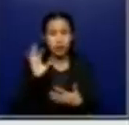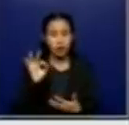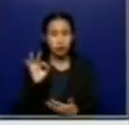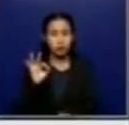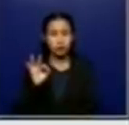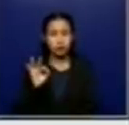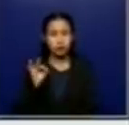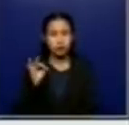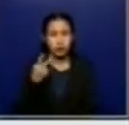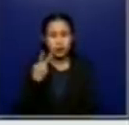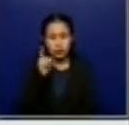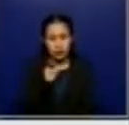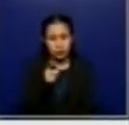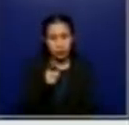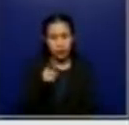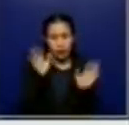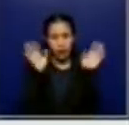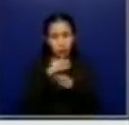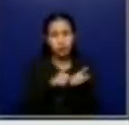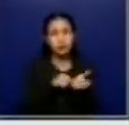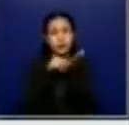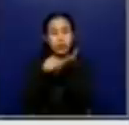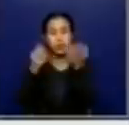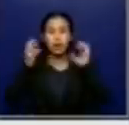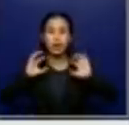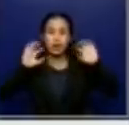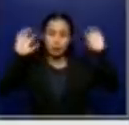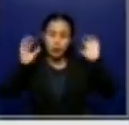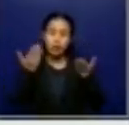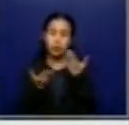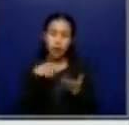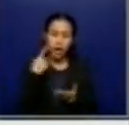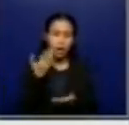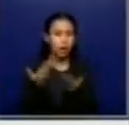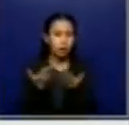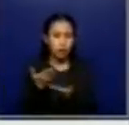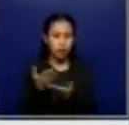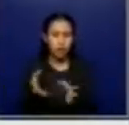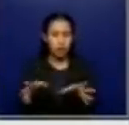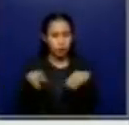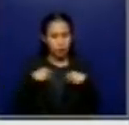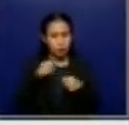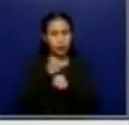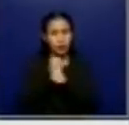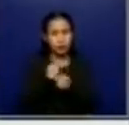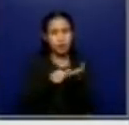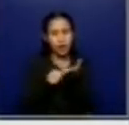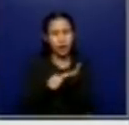มันเป็นข้อสังเกตและข้อเสนอให้รัฐบาลหรือคนที่มีอำนาจรับไปทำควรจะ